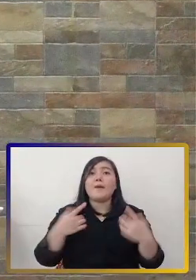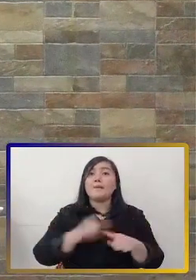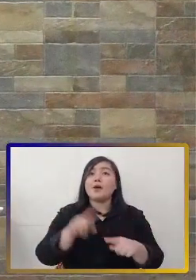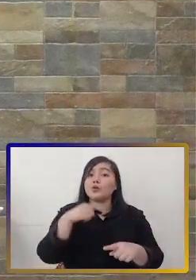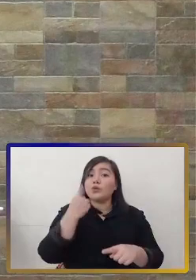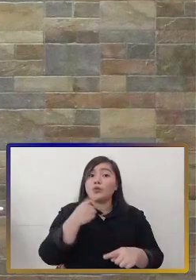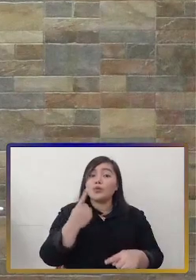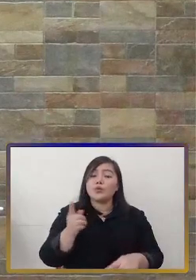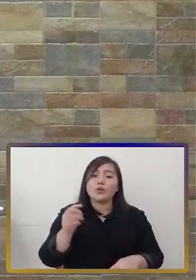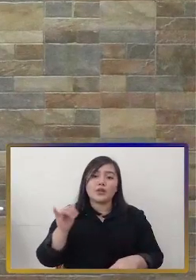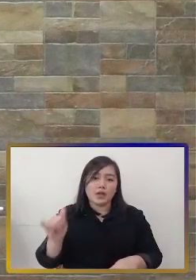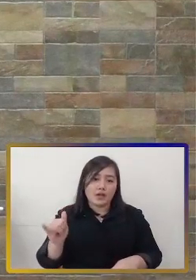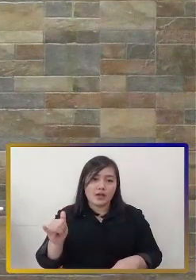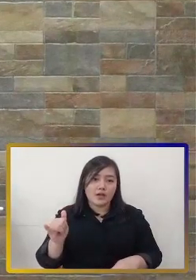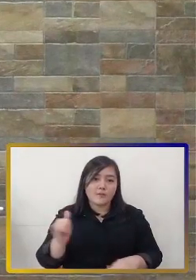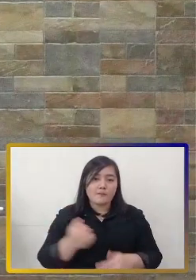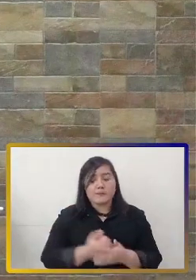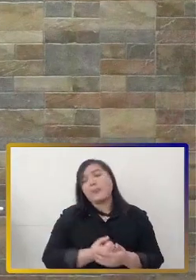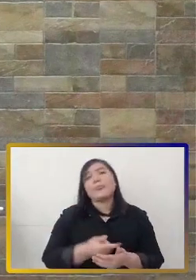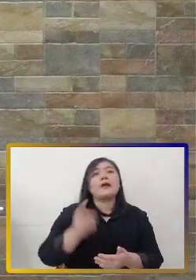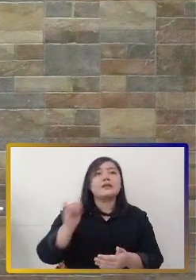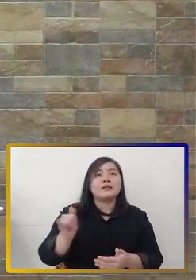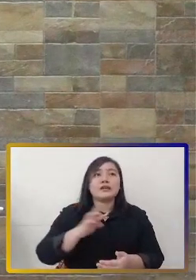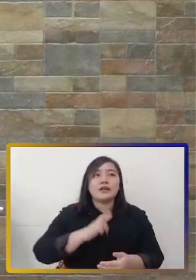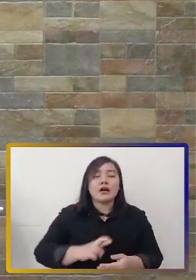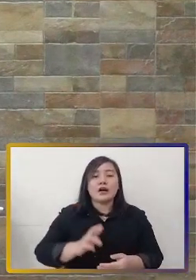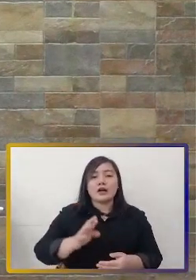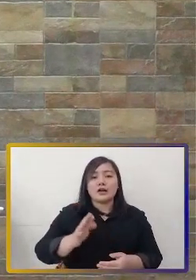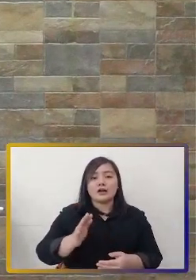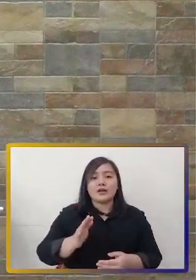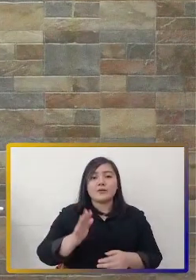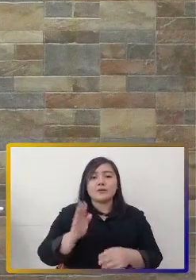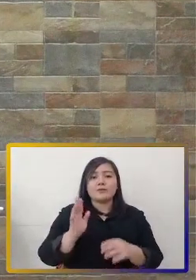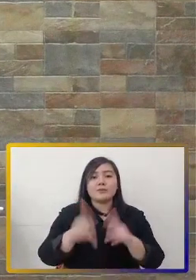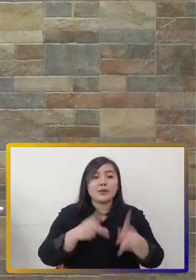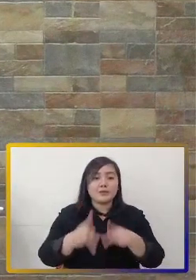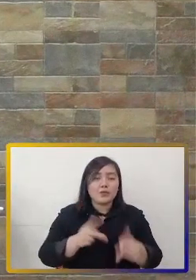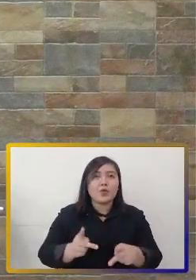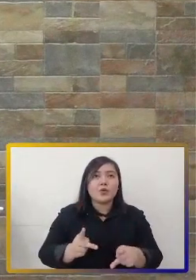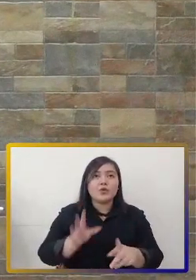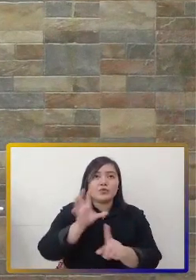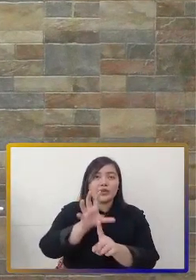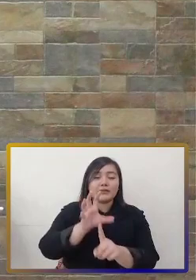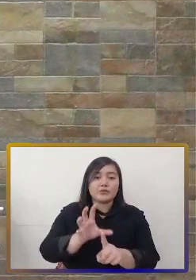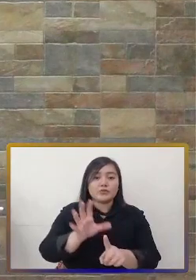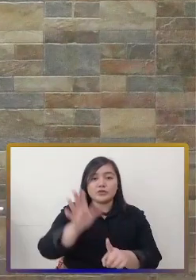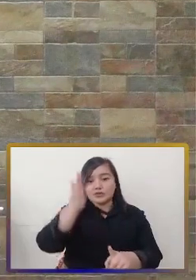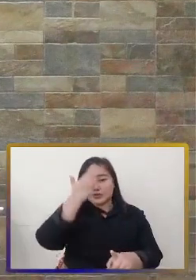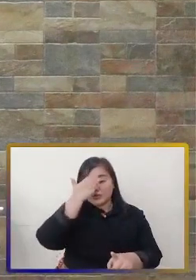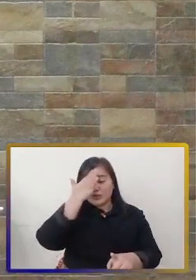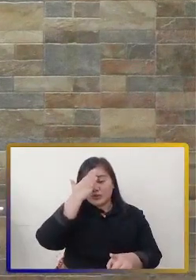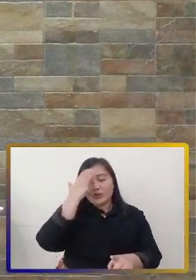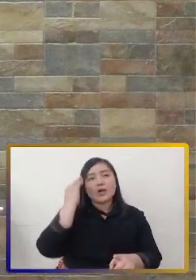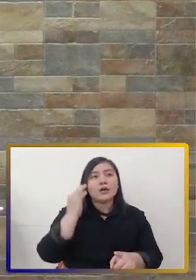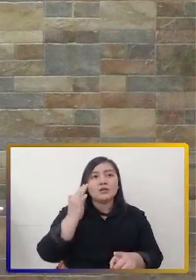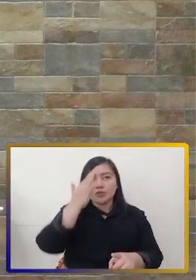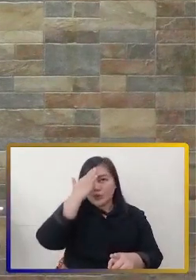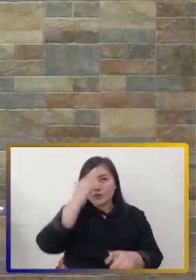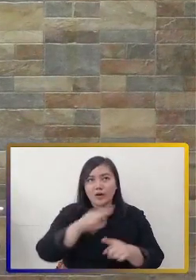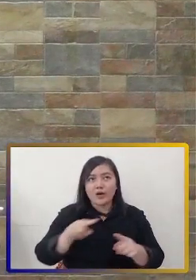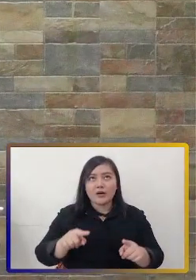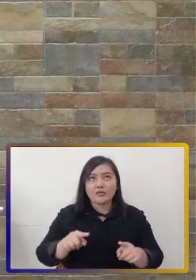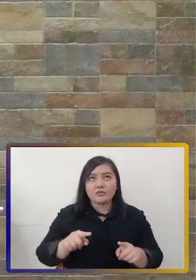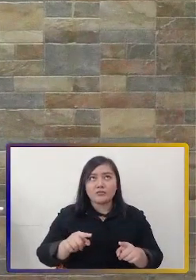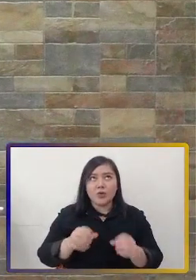personalities known and recognized by the historians na nagpatuloy